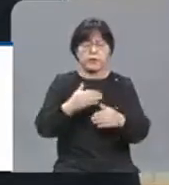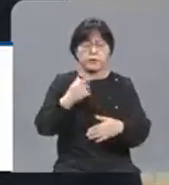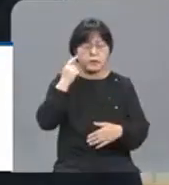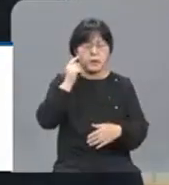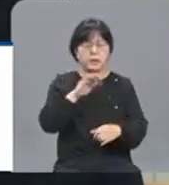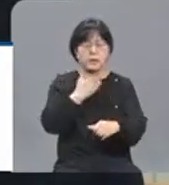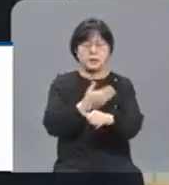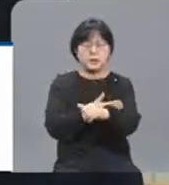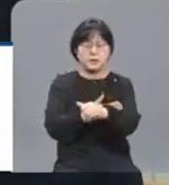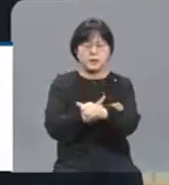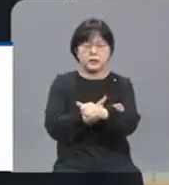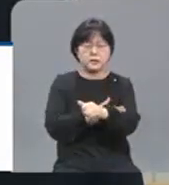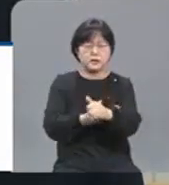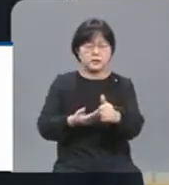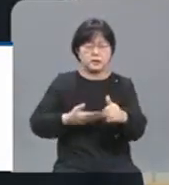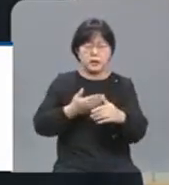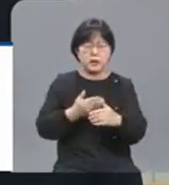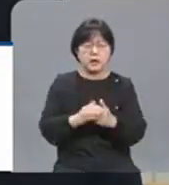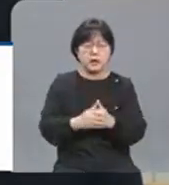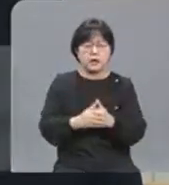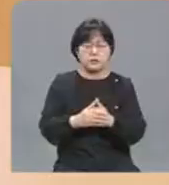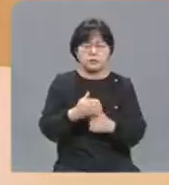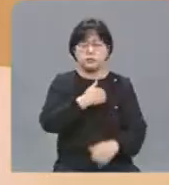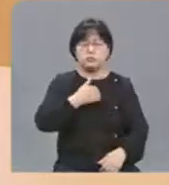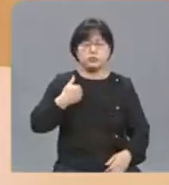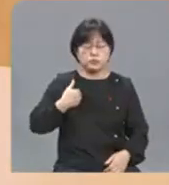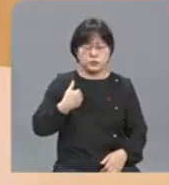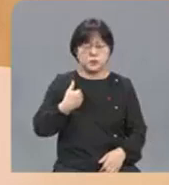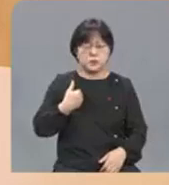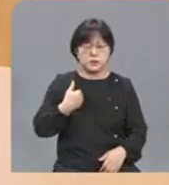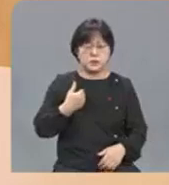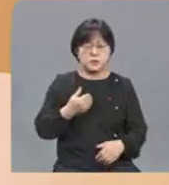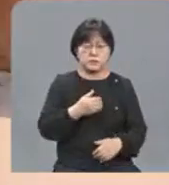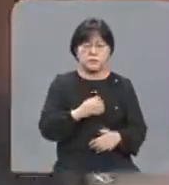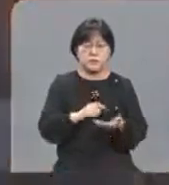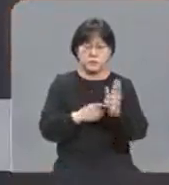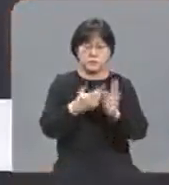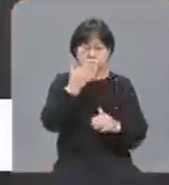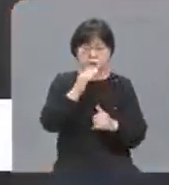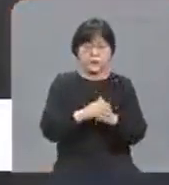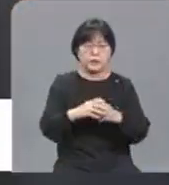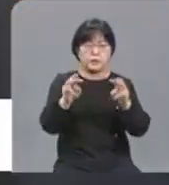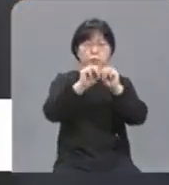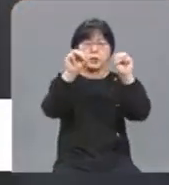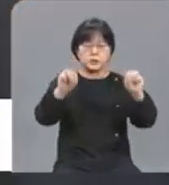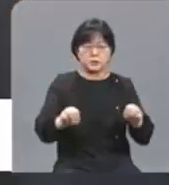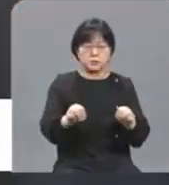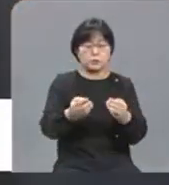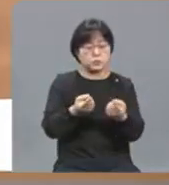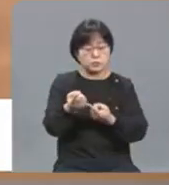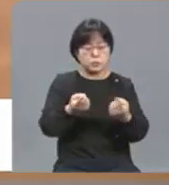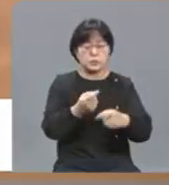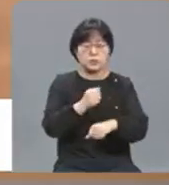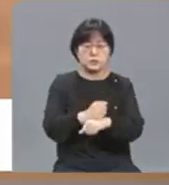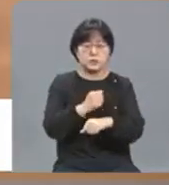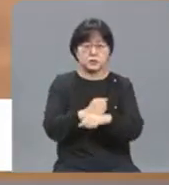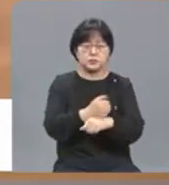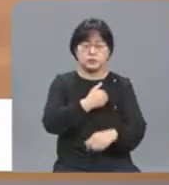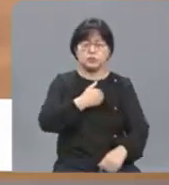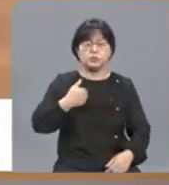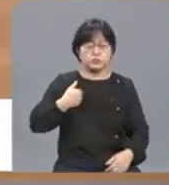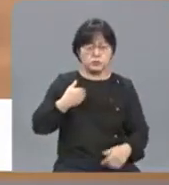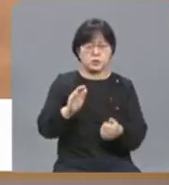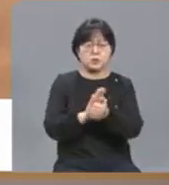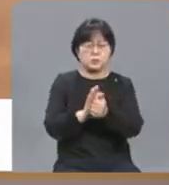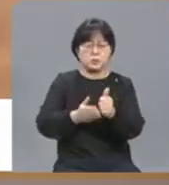실력을 그냥 발휘할 수 있는 그런 시험이었습니다 구청은 고정식인 모니터 위치를 일부 조정하는 등 충분한